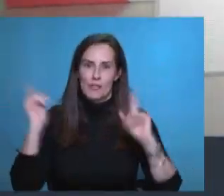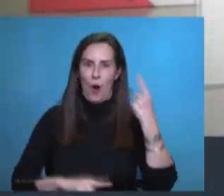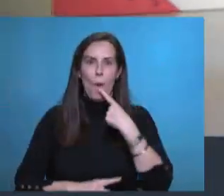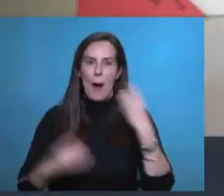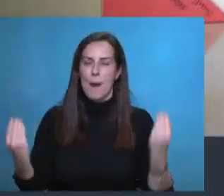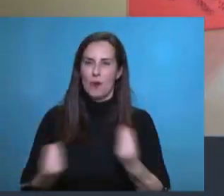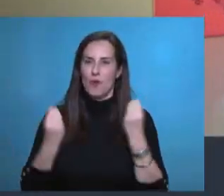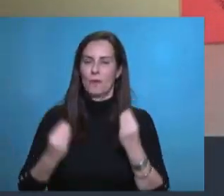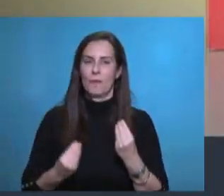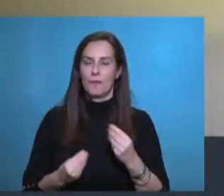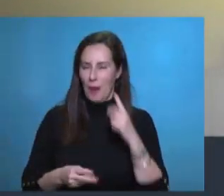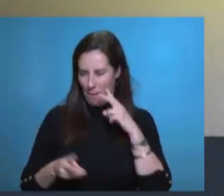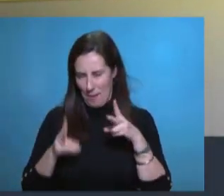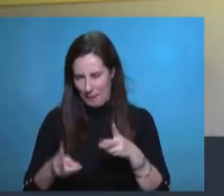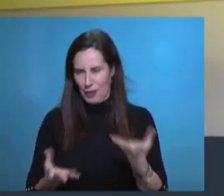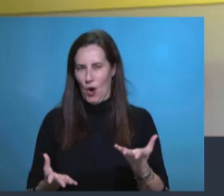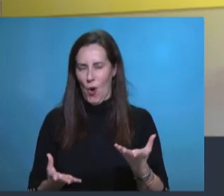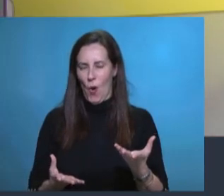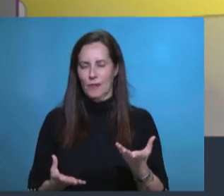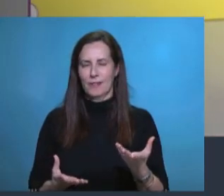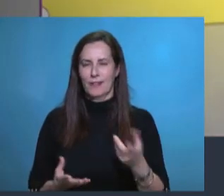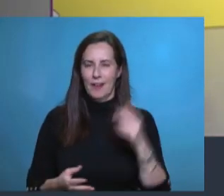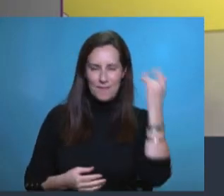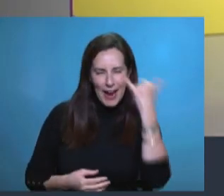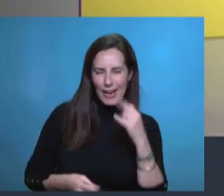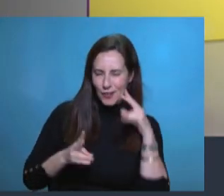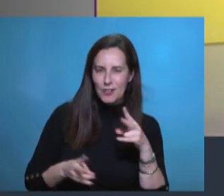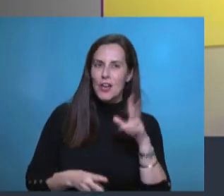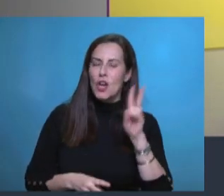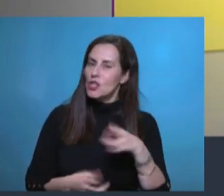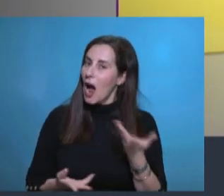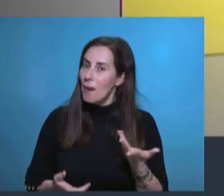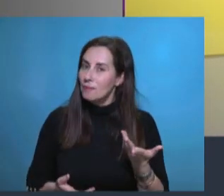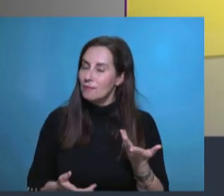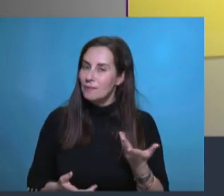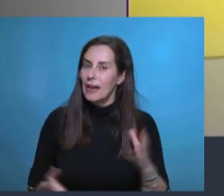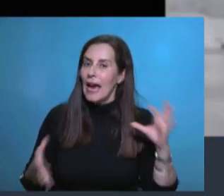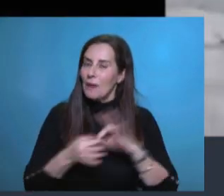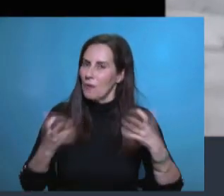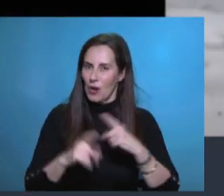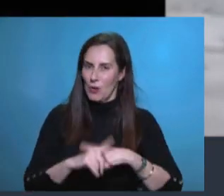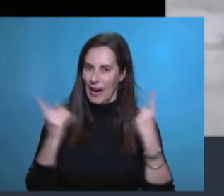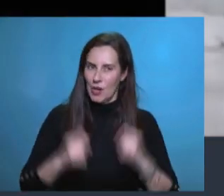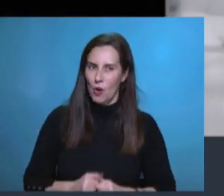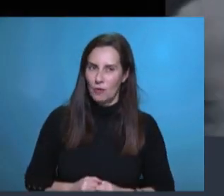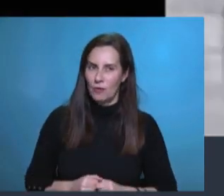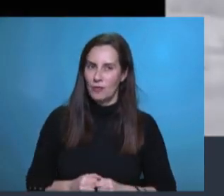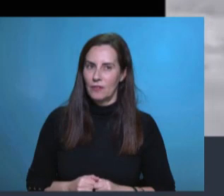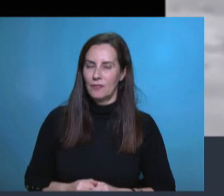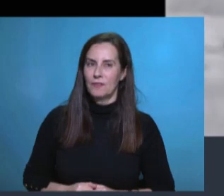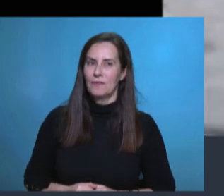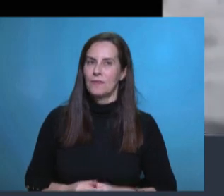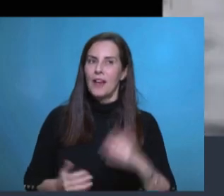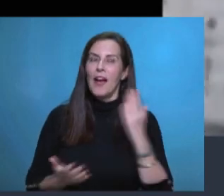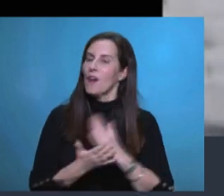בין הבדיחות, משחקי המילים והקריקטורות צפה גם האפשרות לחיבור עם מפלגות אחרות. גולשר אני אחד כבר מוכן